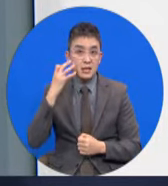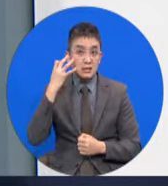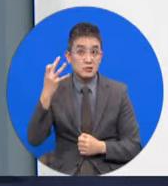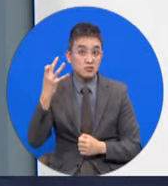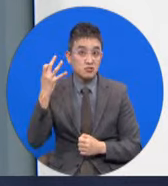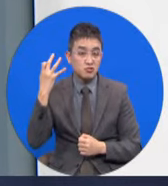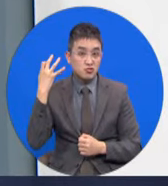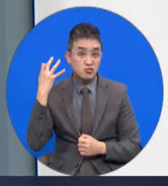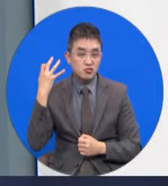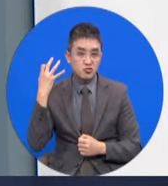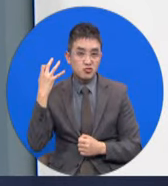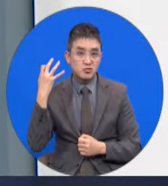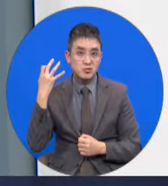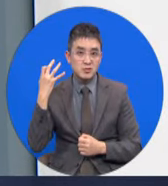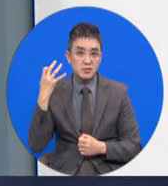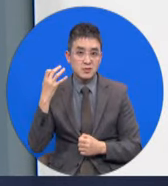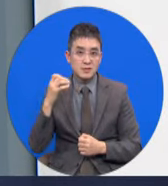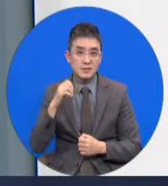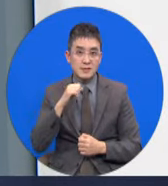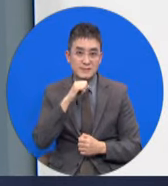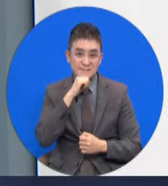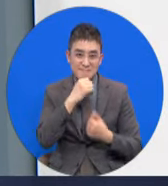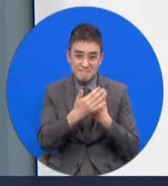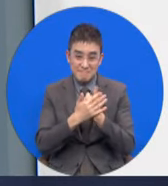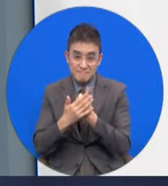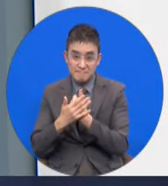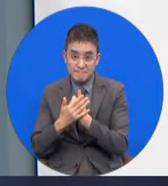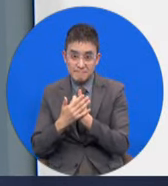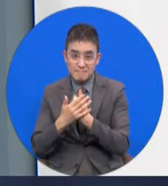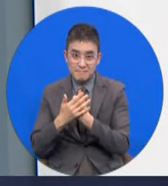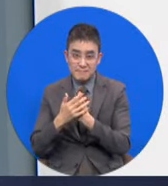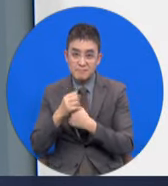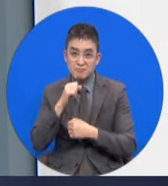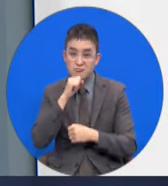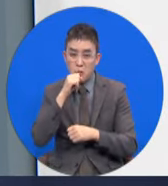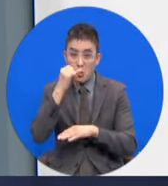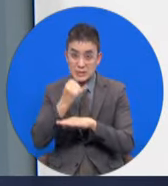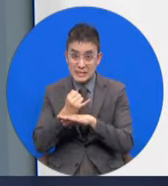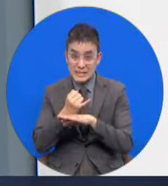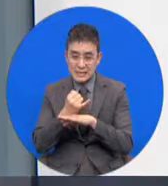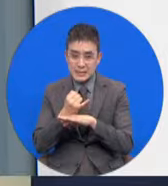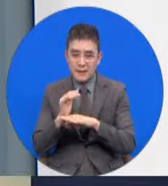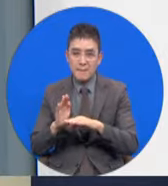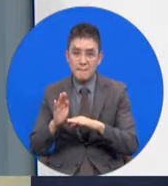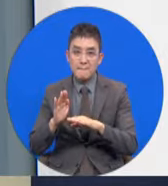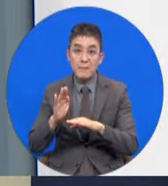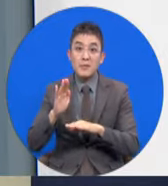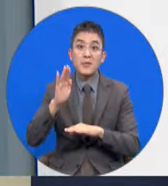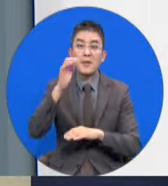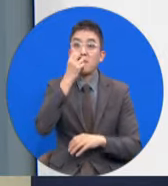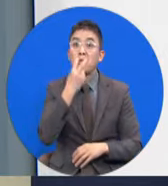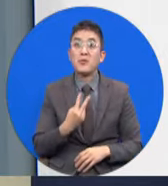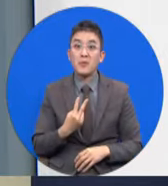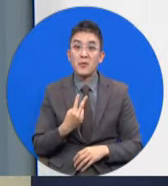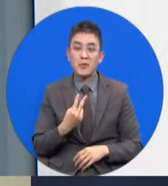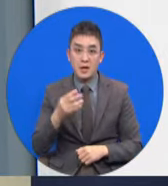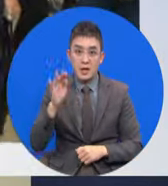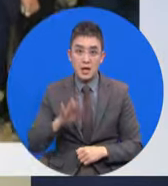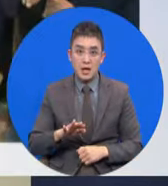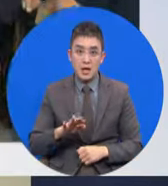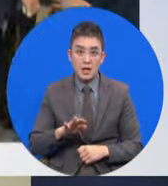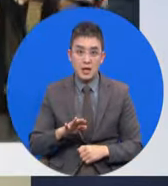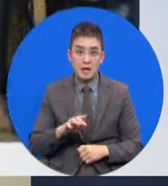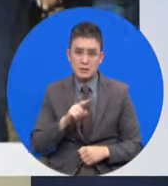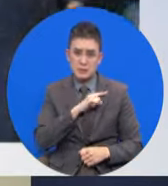것 같다. 그런데 문제 올라간 속도가 과연 어느 빠른가 이게 문제입니다. 그런데 이 민심의 요동의 핵심이